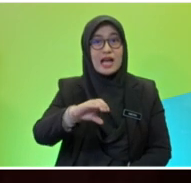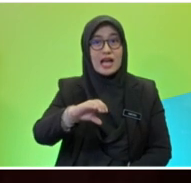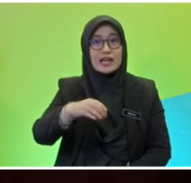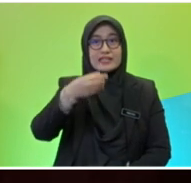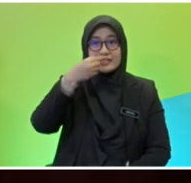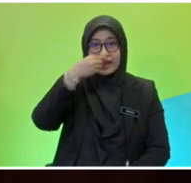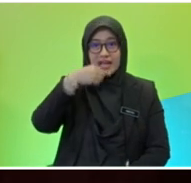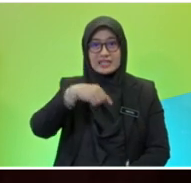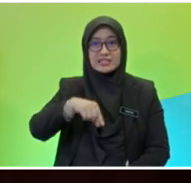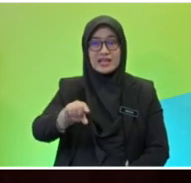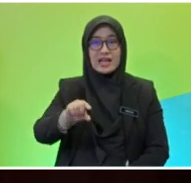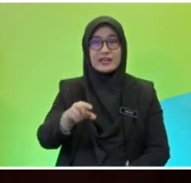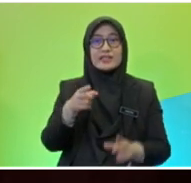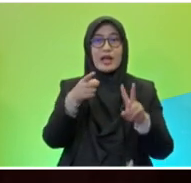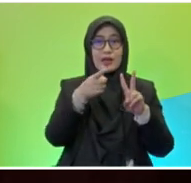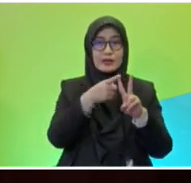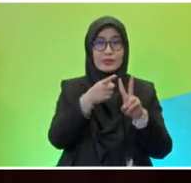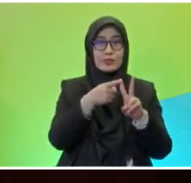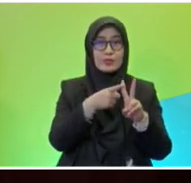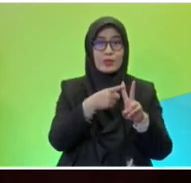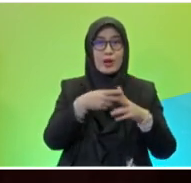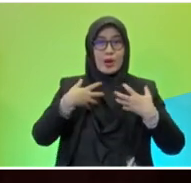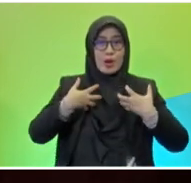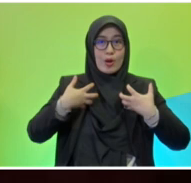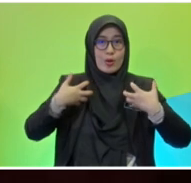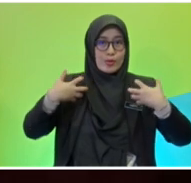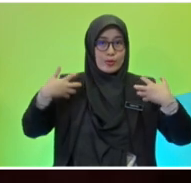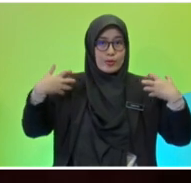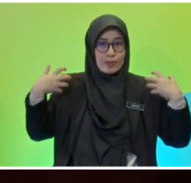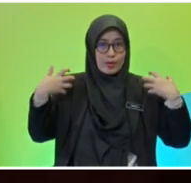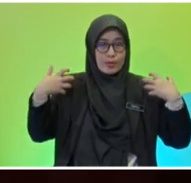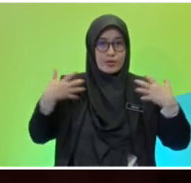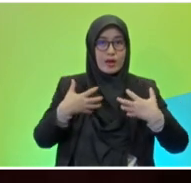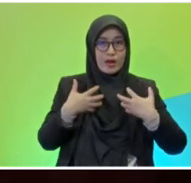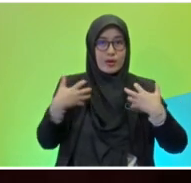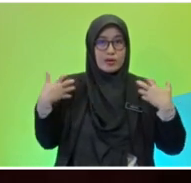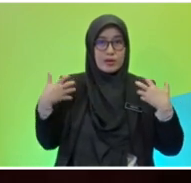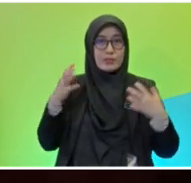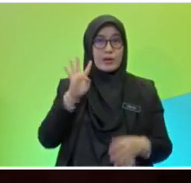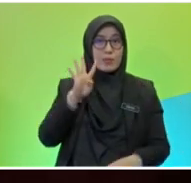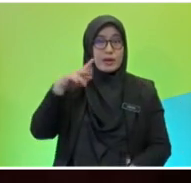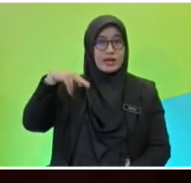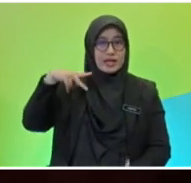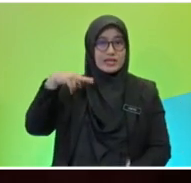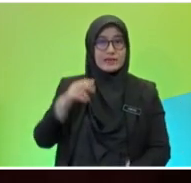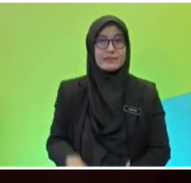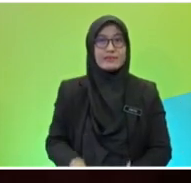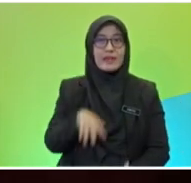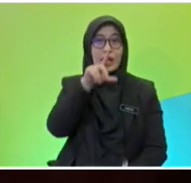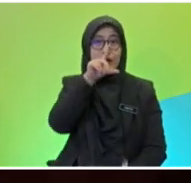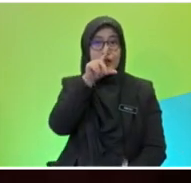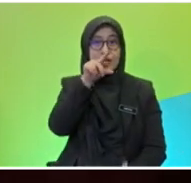Okey, yang kedua harimau. Harimau. 4 kaki. 4 kaki. Yang ketiga,